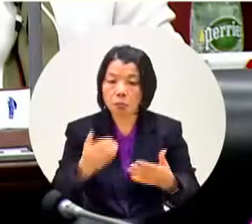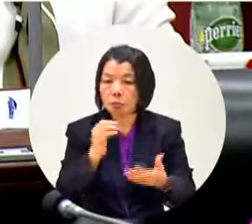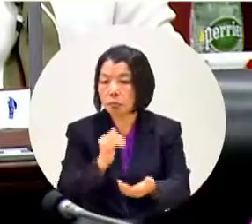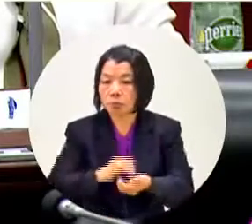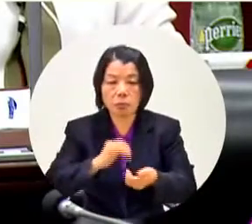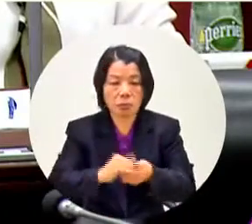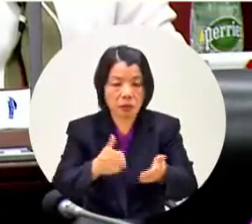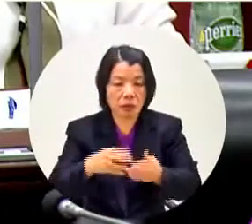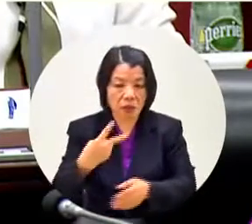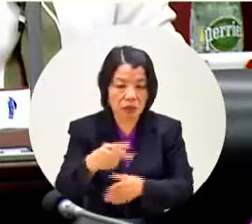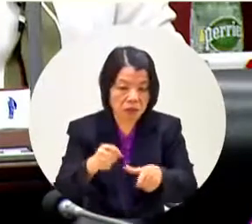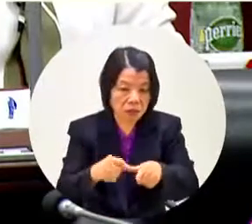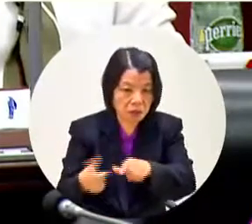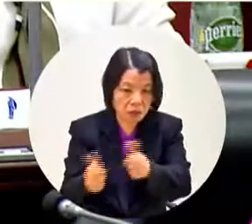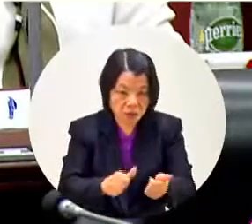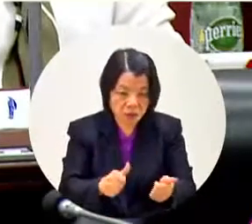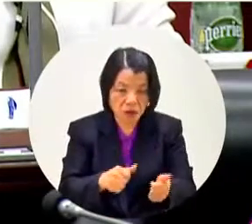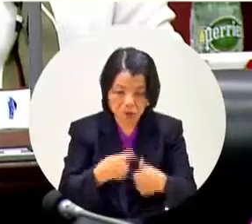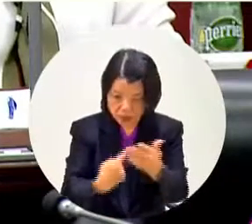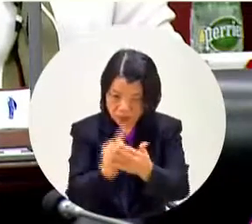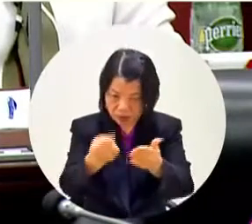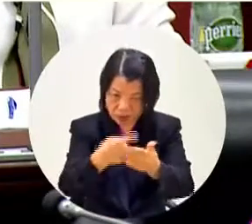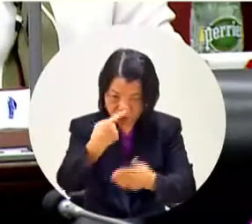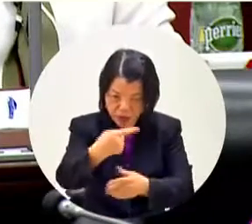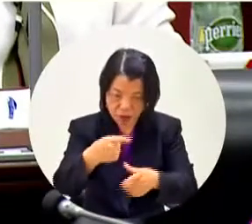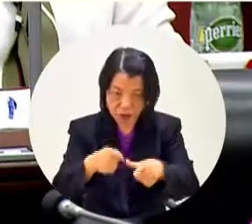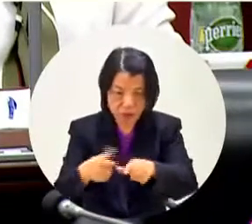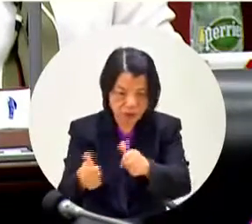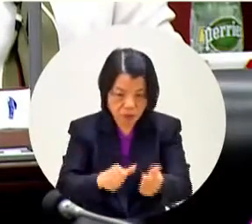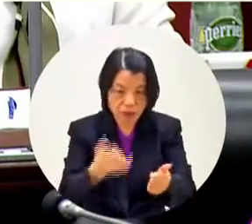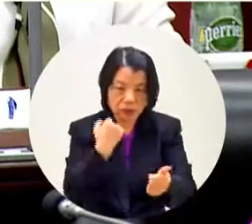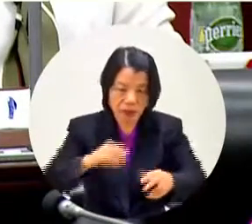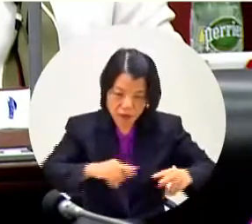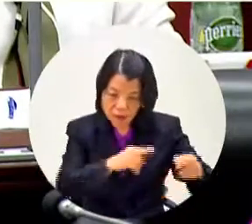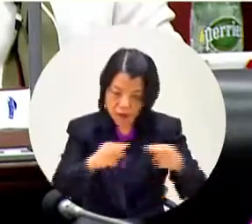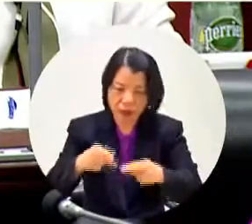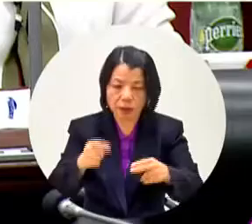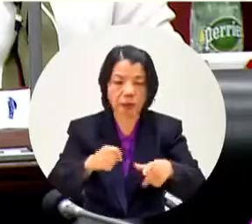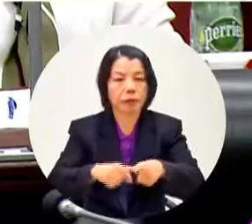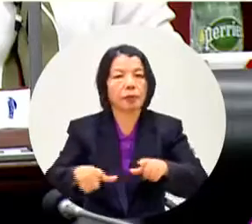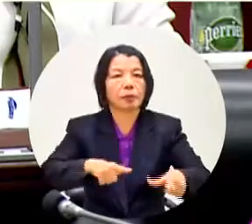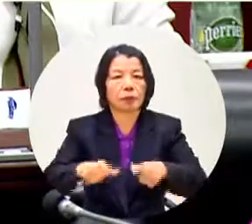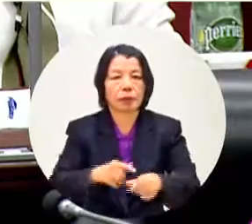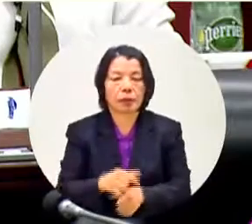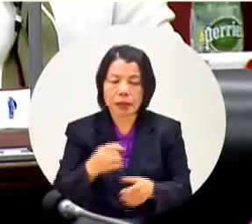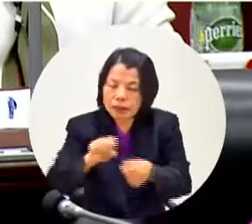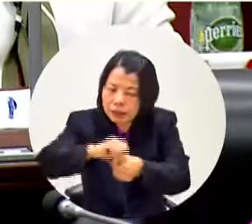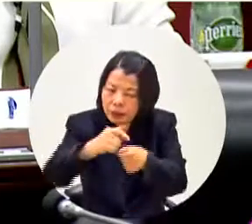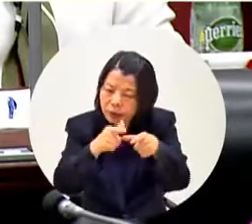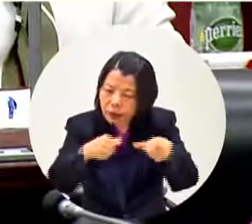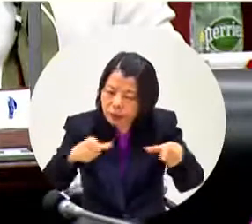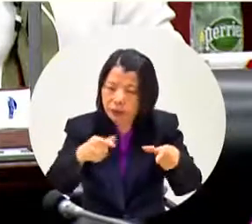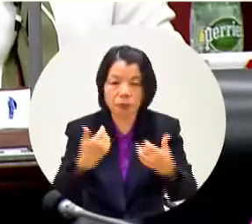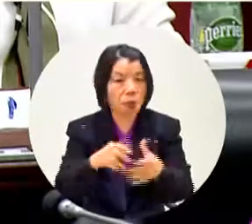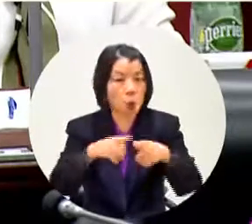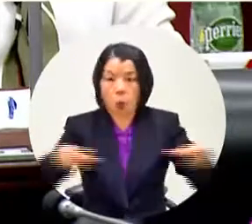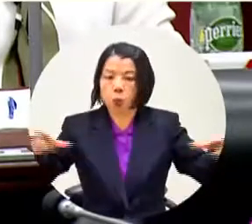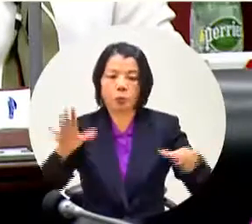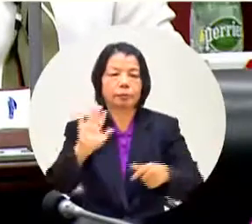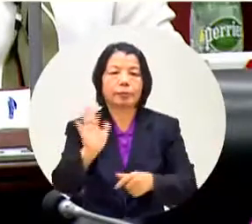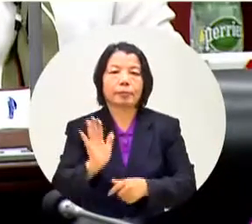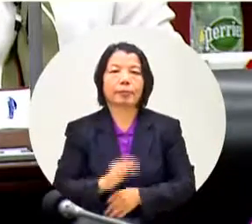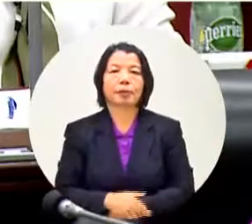公园哦可能在今年就会开始动工，结果却因为协议分割而没有完成。我想请就教一下市长，是不是可以